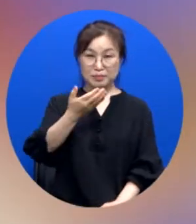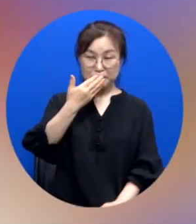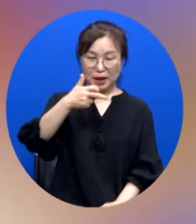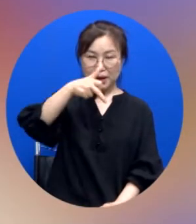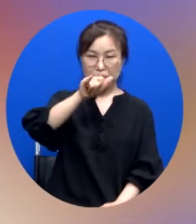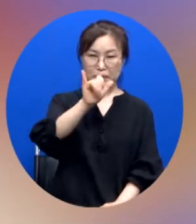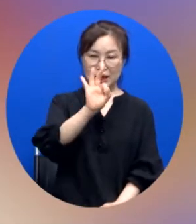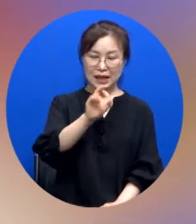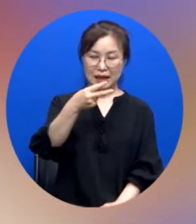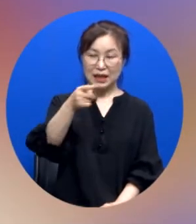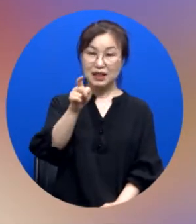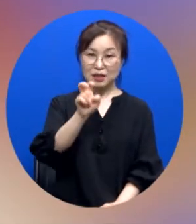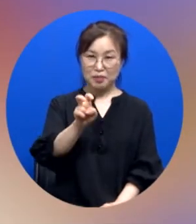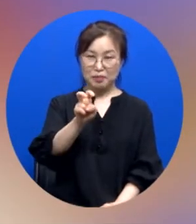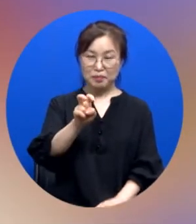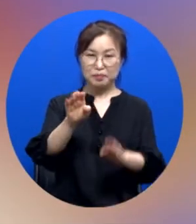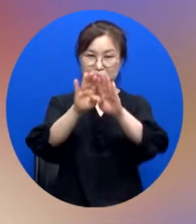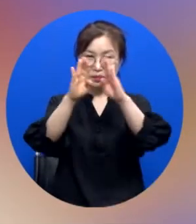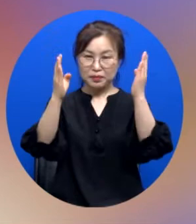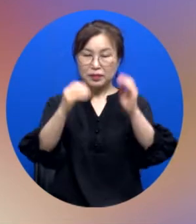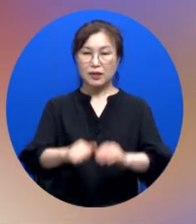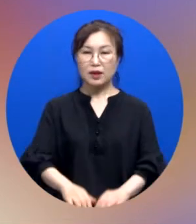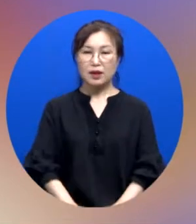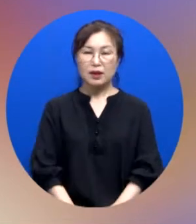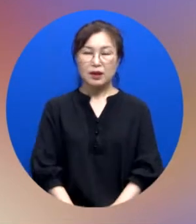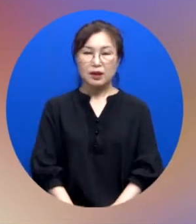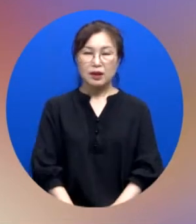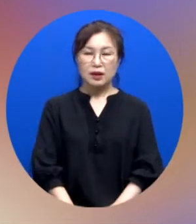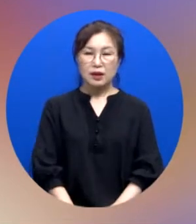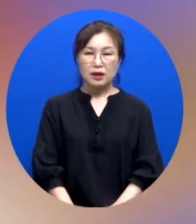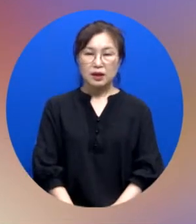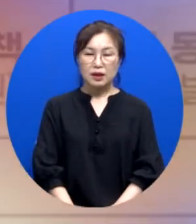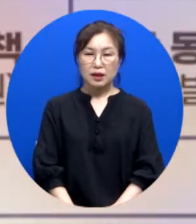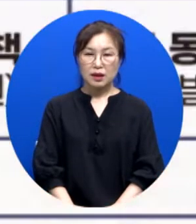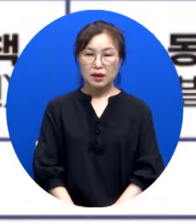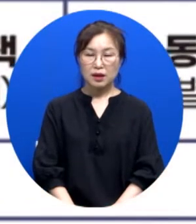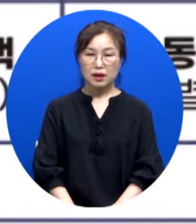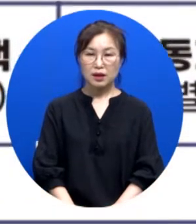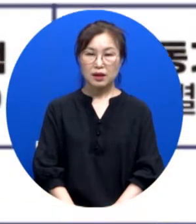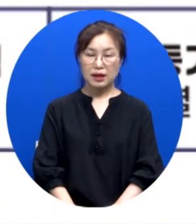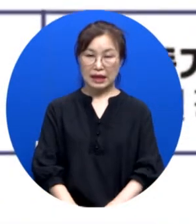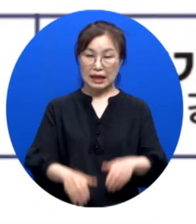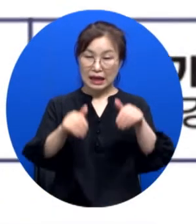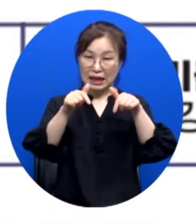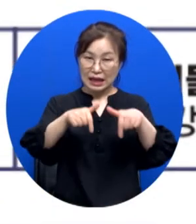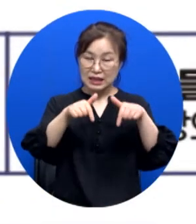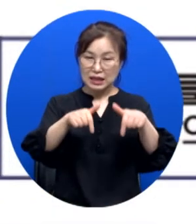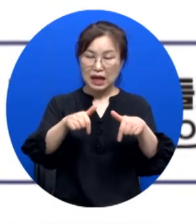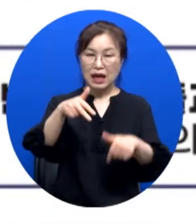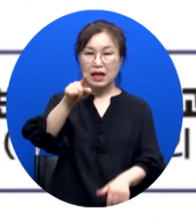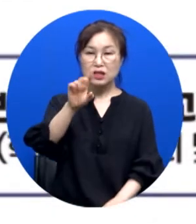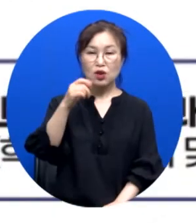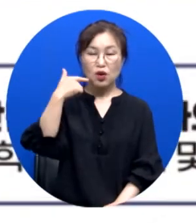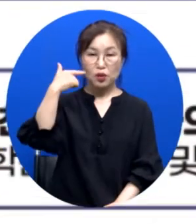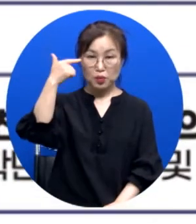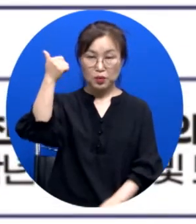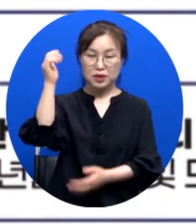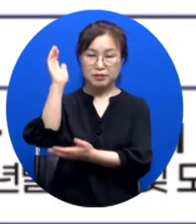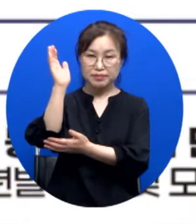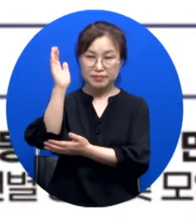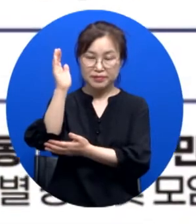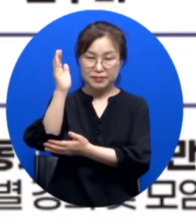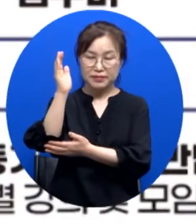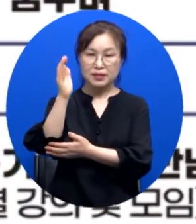깨어진 세상을 위해 그가 왔다 를 주제로 열리는 캠프에서는 전 ivf 간사 인정 의 민 목사를 주강사로